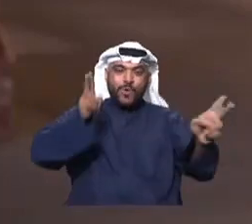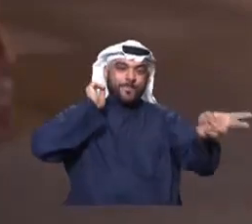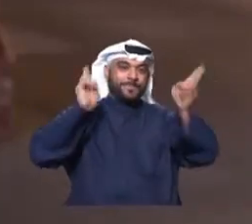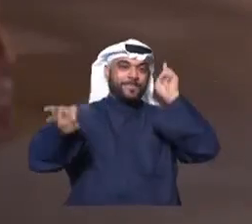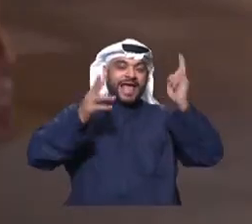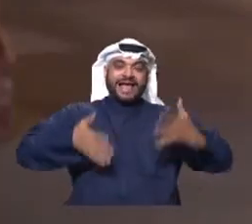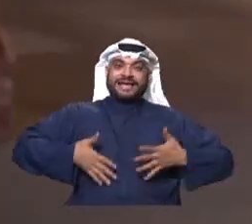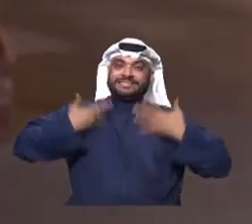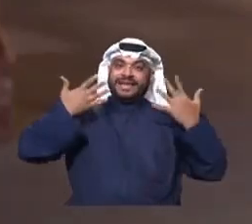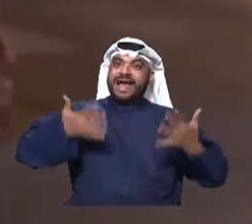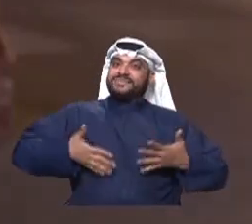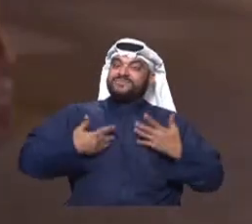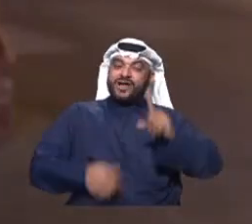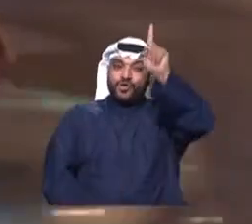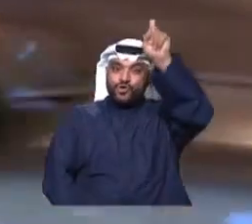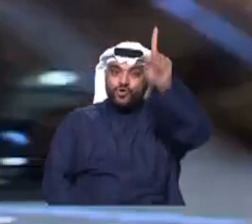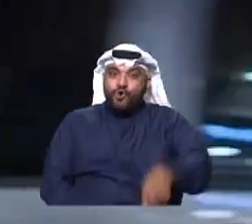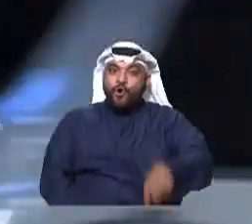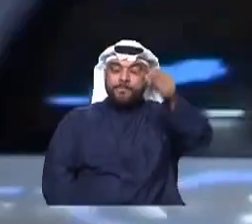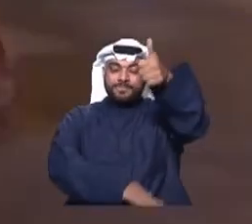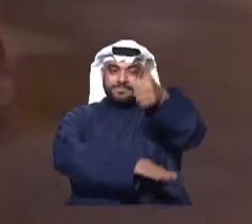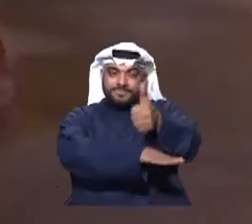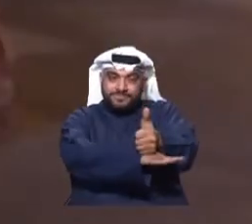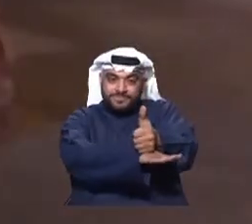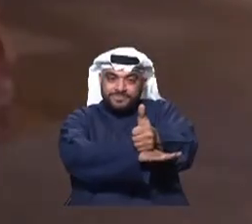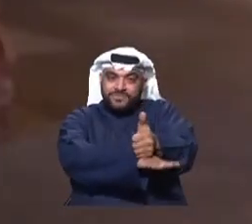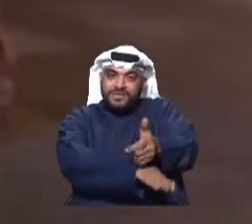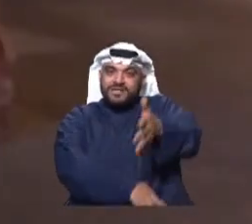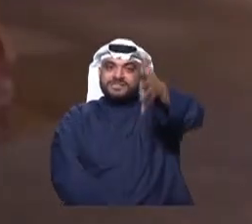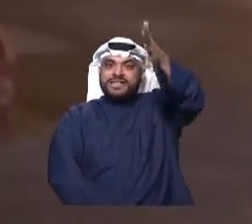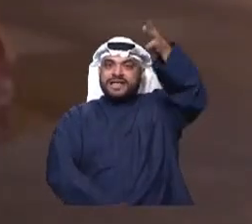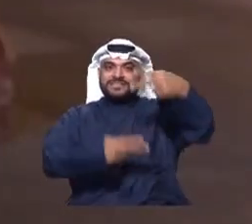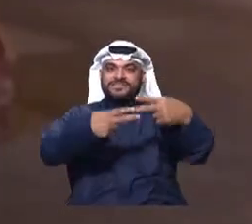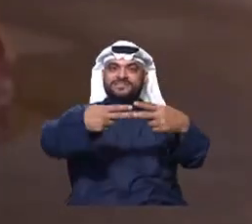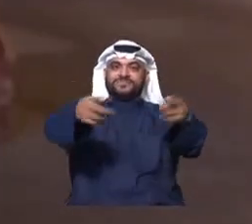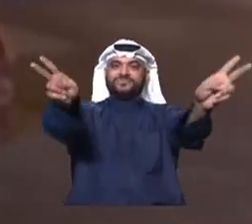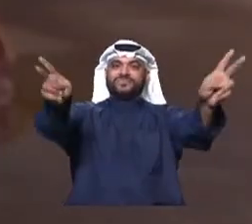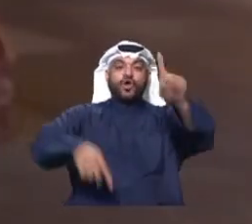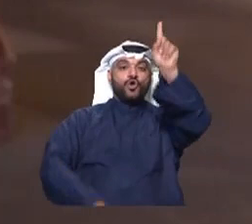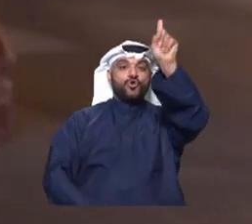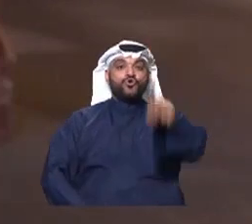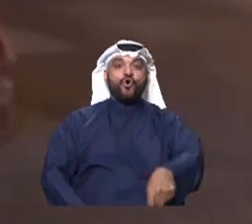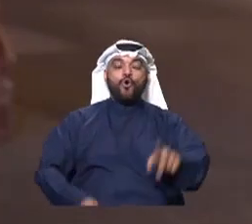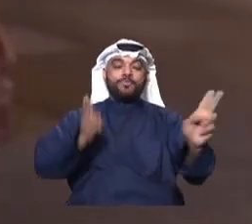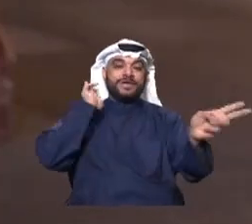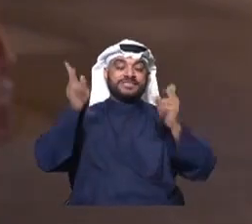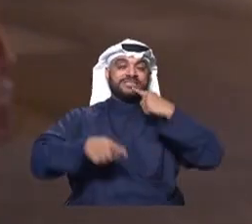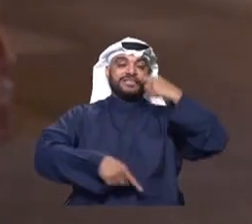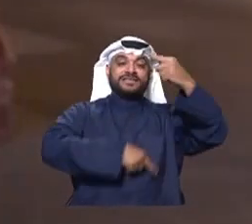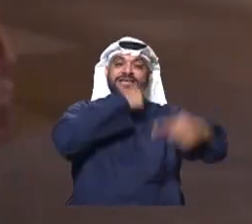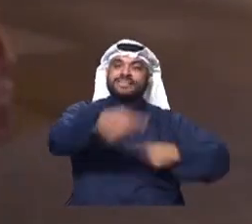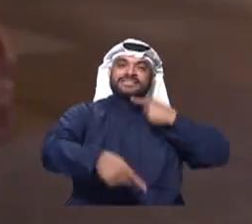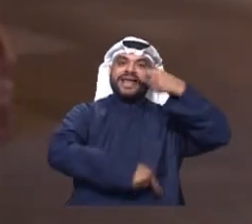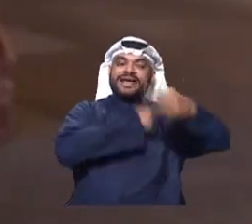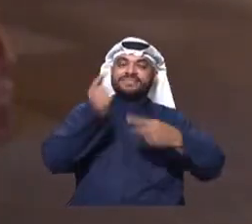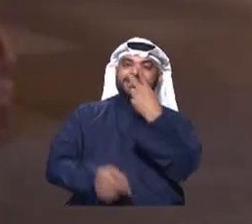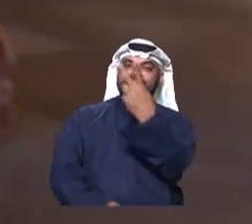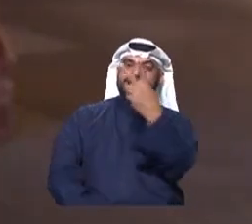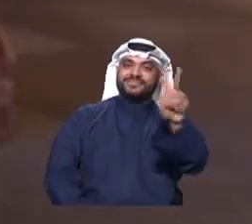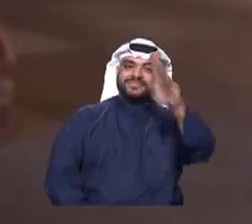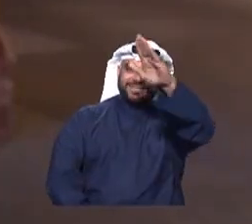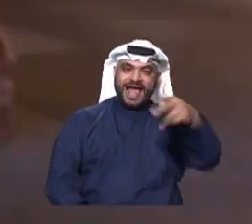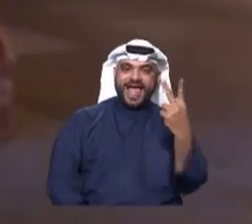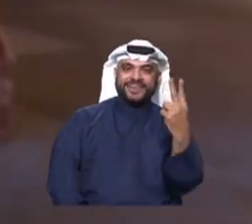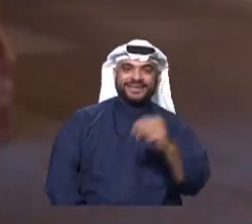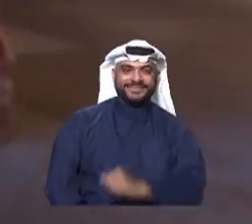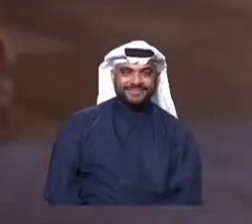التأسيس تخليدا لذكرى تأسيس الدولة السعودية، ليكون يوما تحتفل فيه المملكة كل